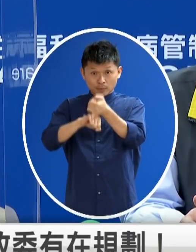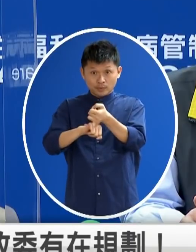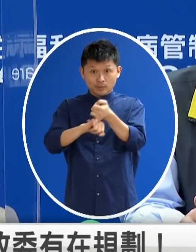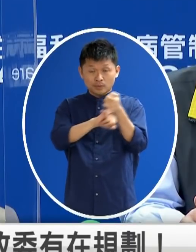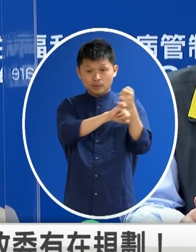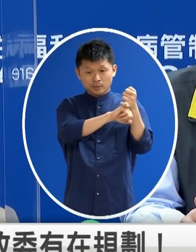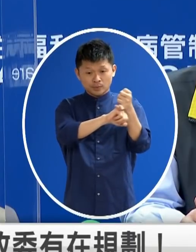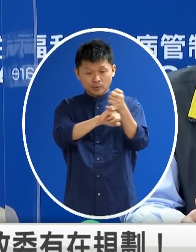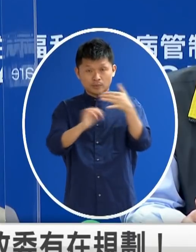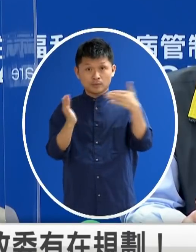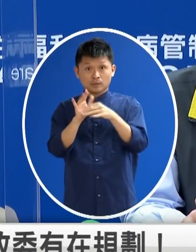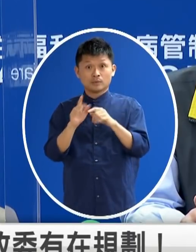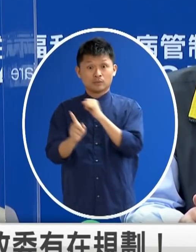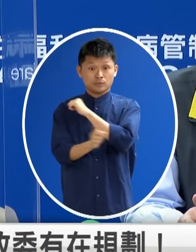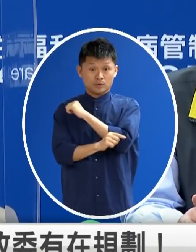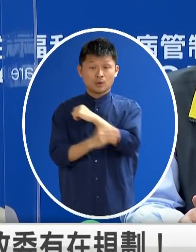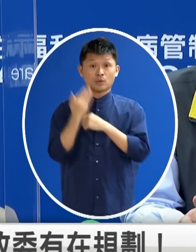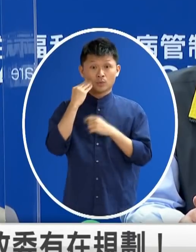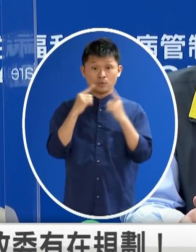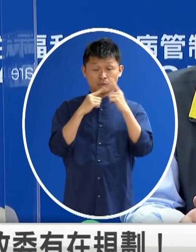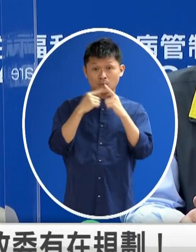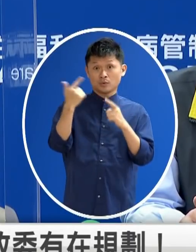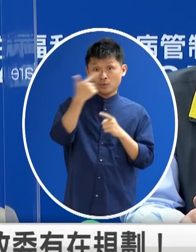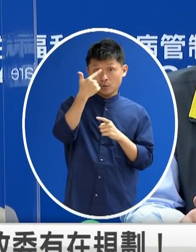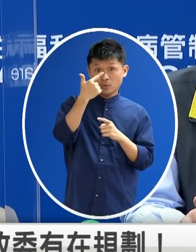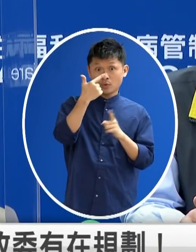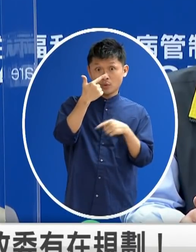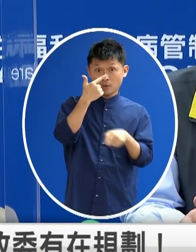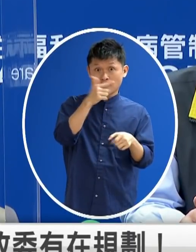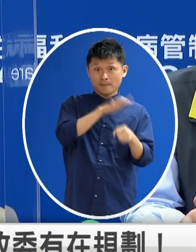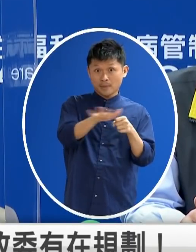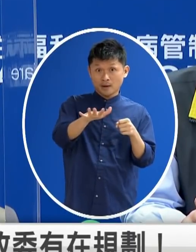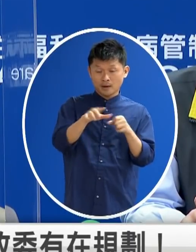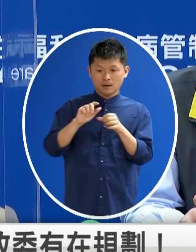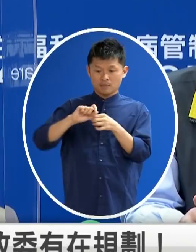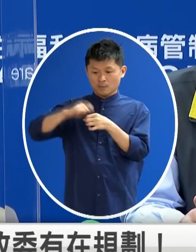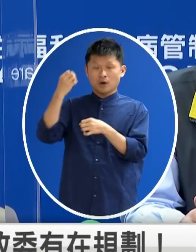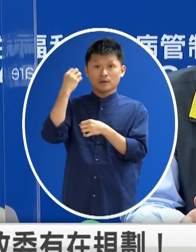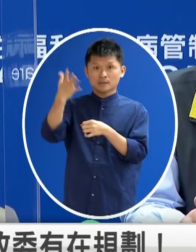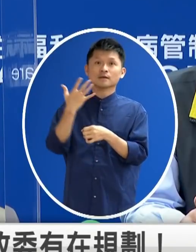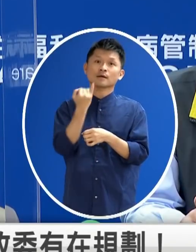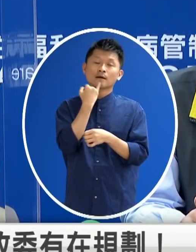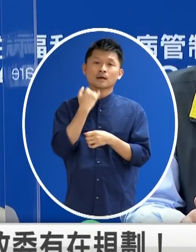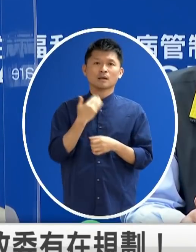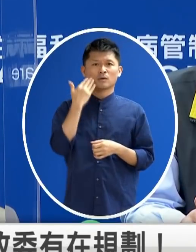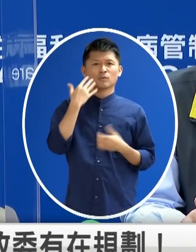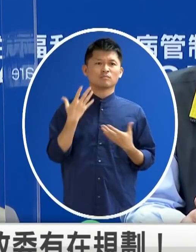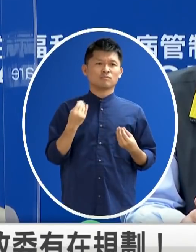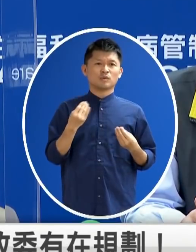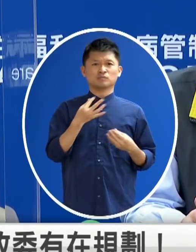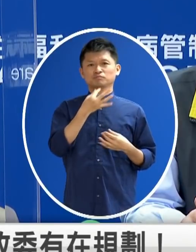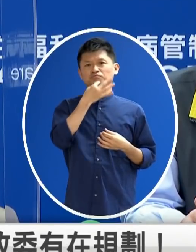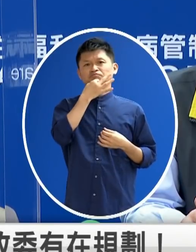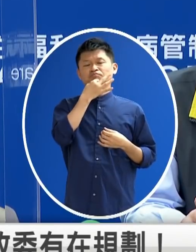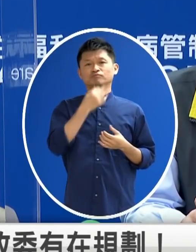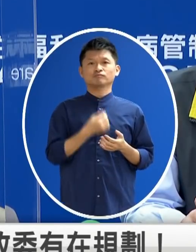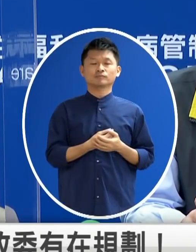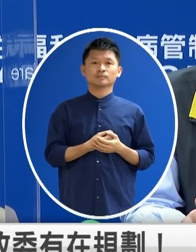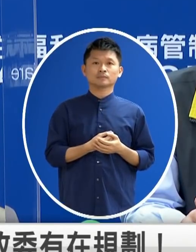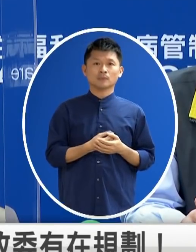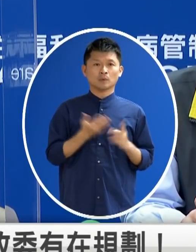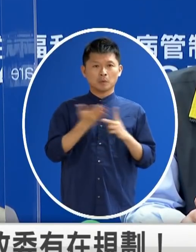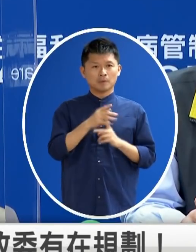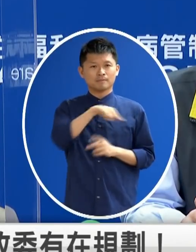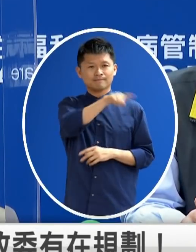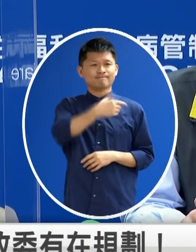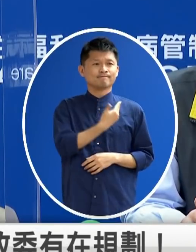们那时候是希望说有满6个人好才开另外一瓶，好，那否则就可能有临时人来贴，或者可能大家要稍微